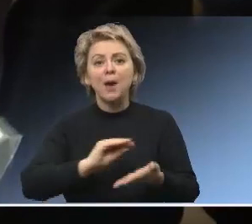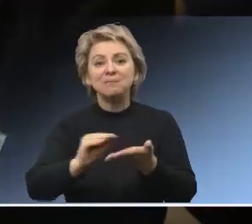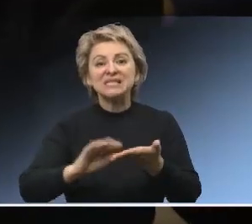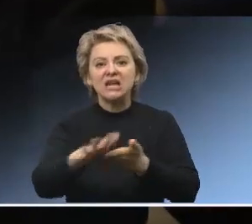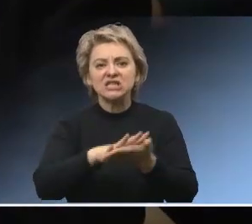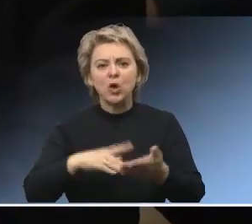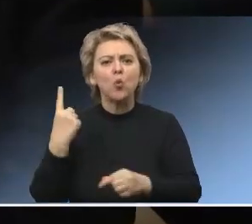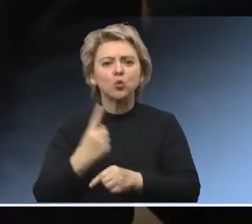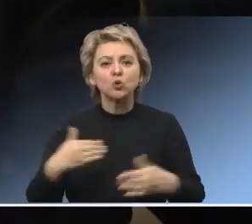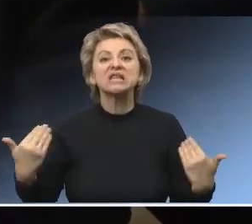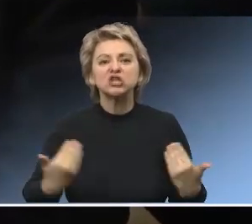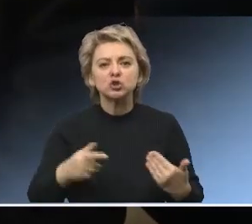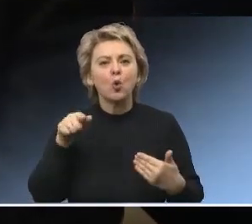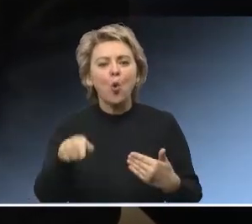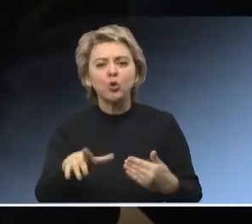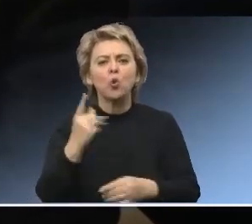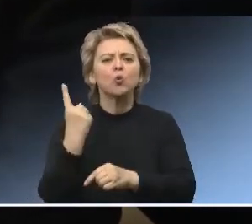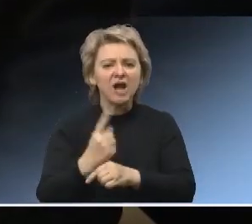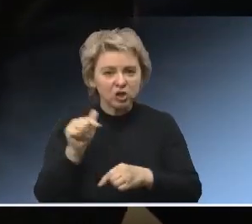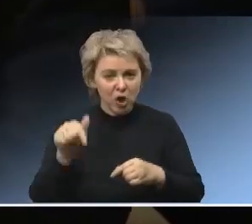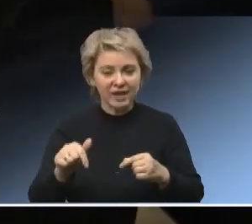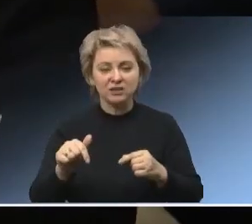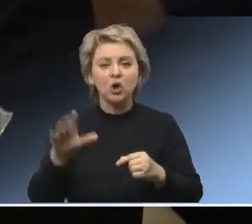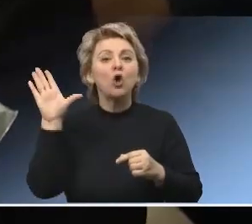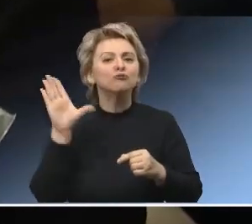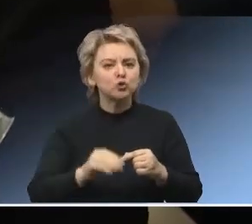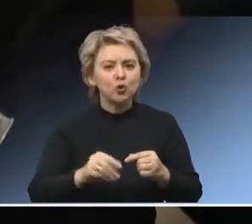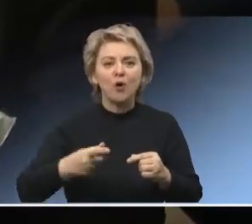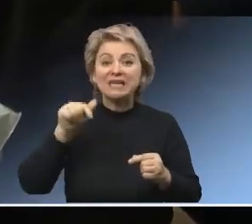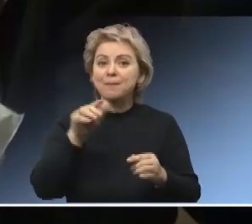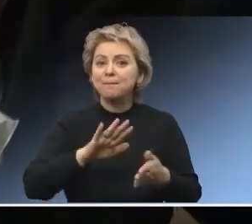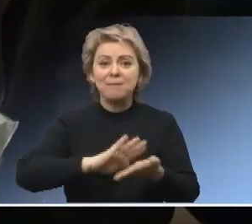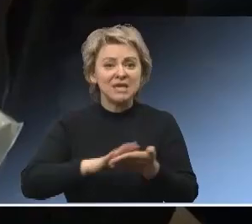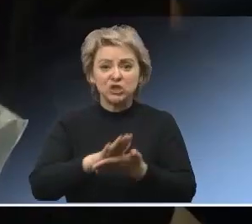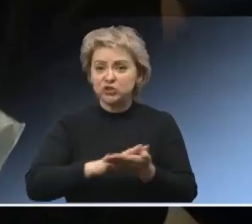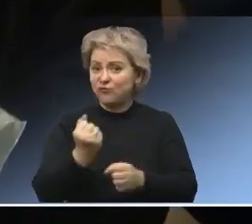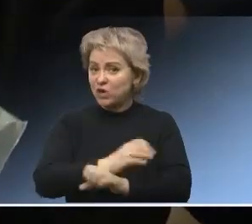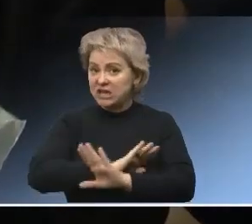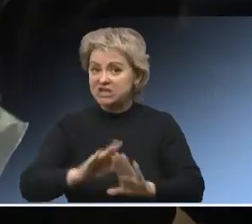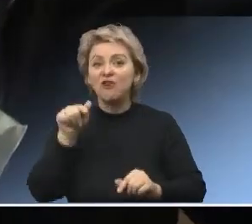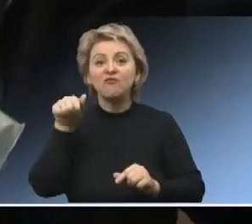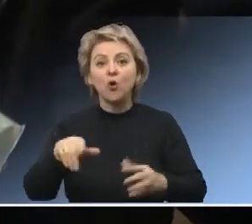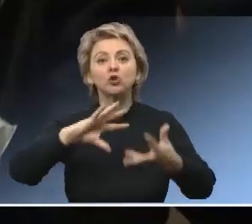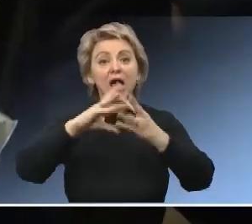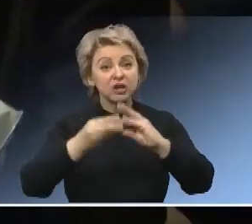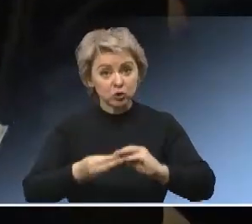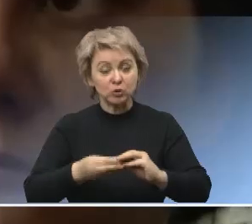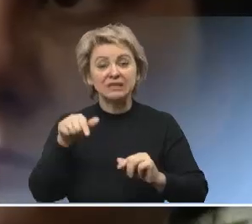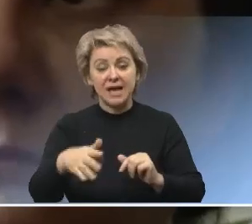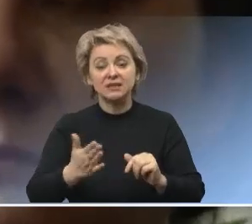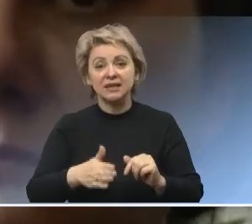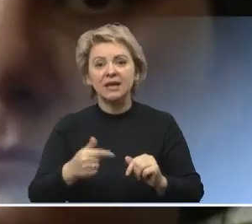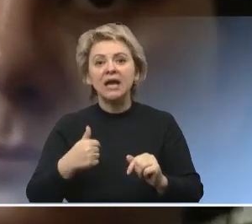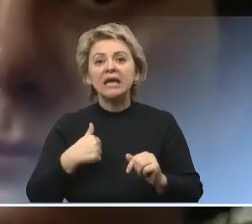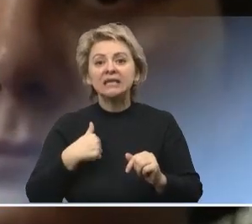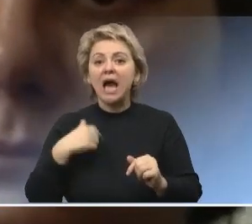заявление «Угроза жизни». Он ей угрожает. Все, бездействие. Вот они результаты наши. И вот